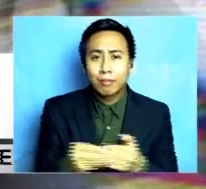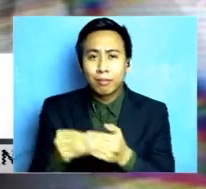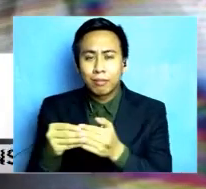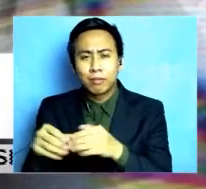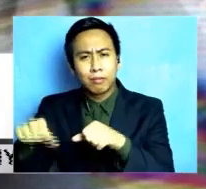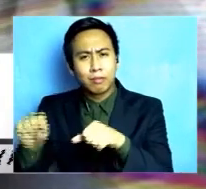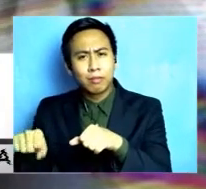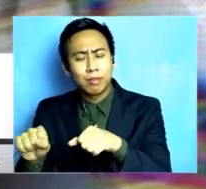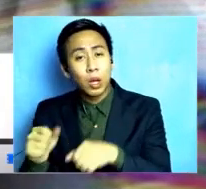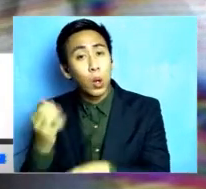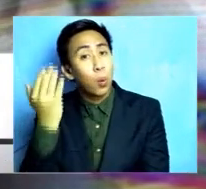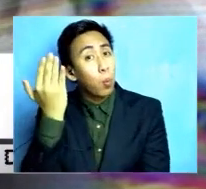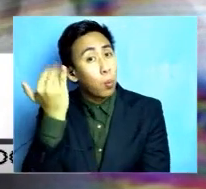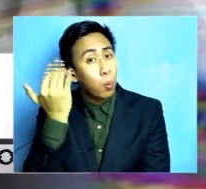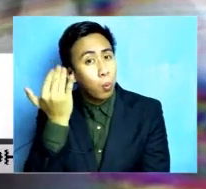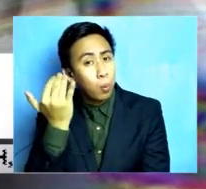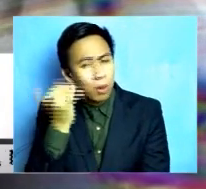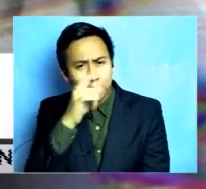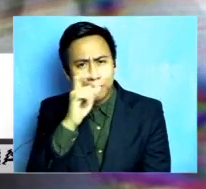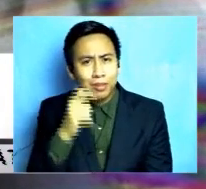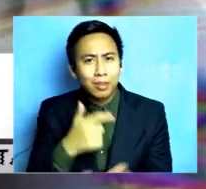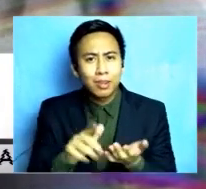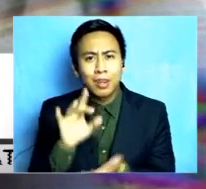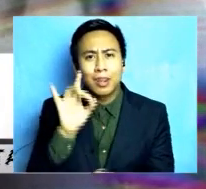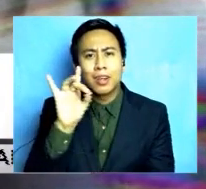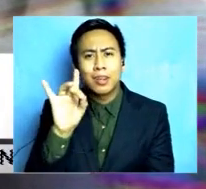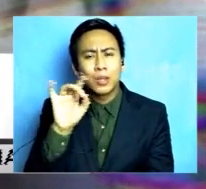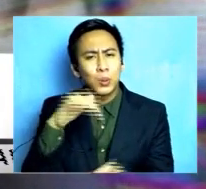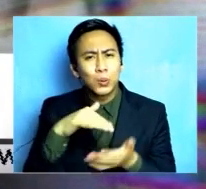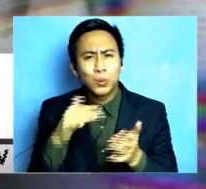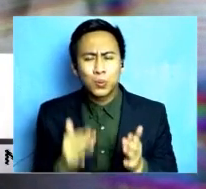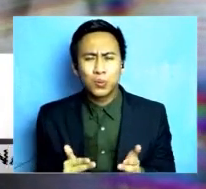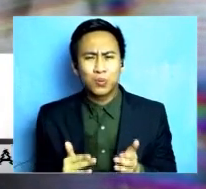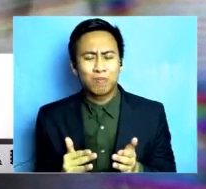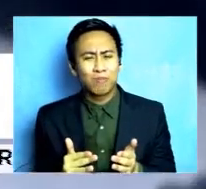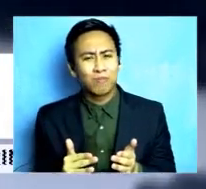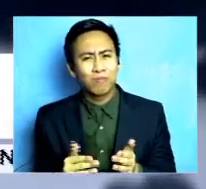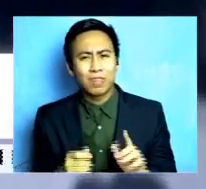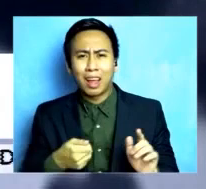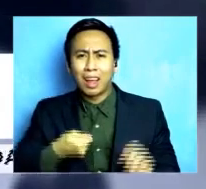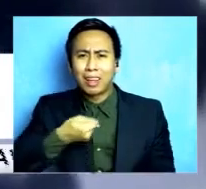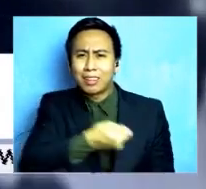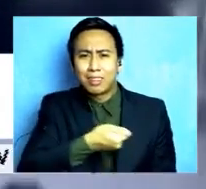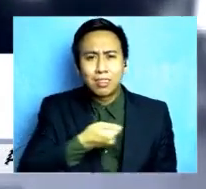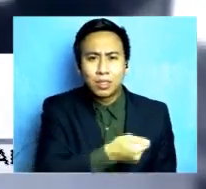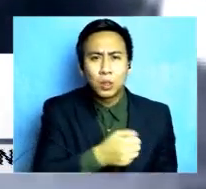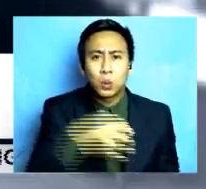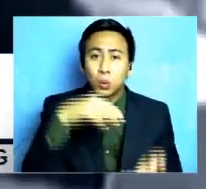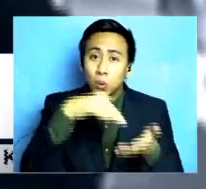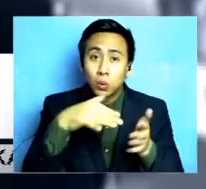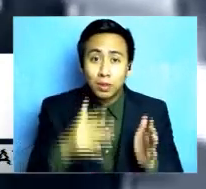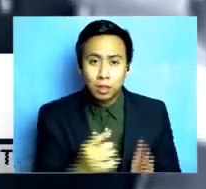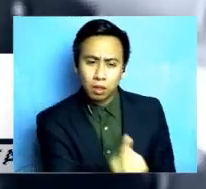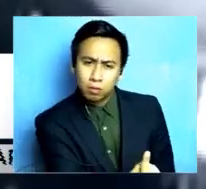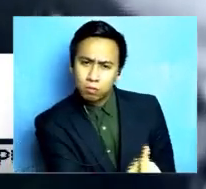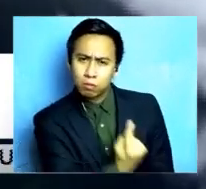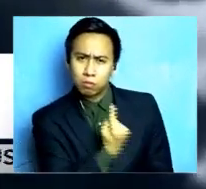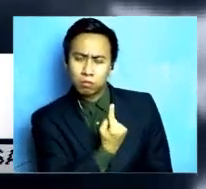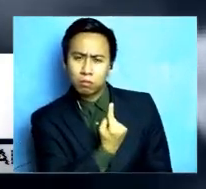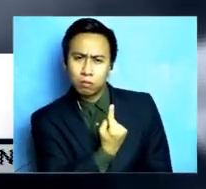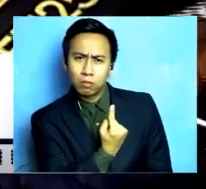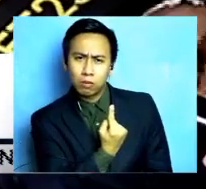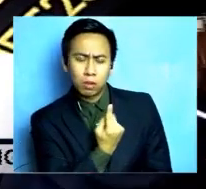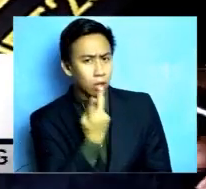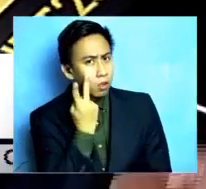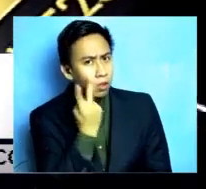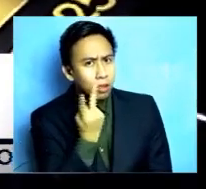na pala noon ng grade 8 students na si Jean Ezequiel Pastores. Lumapit sa akin yung estudyante. Ito na po yung estudyante. Mas nakita ko